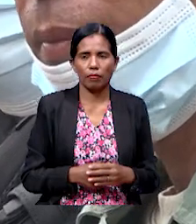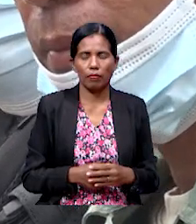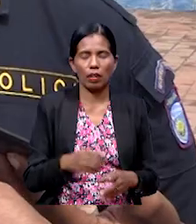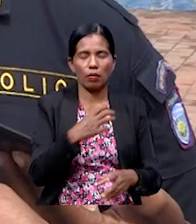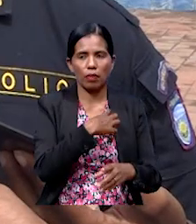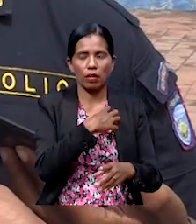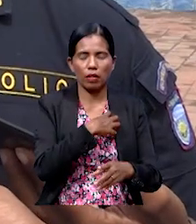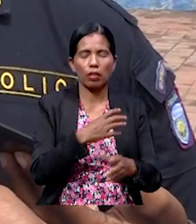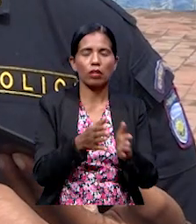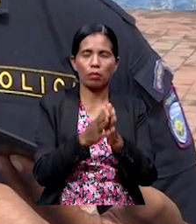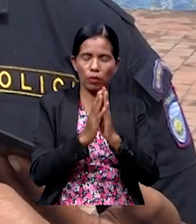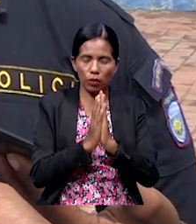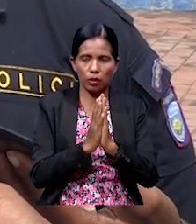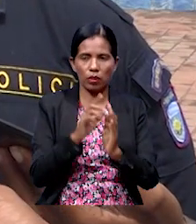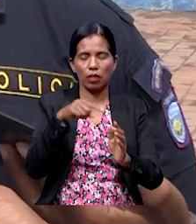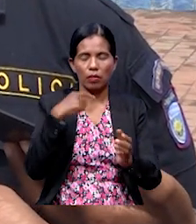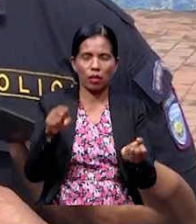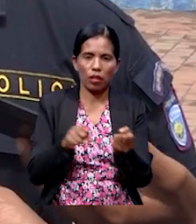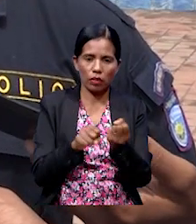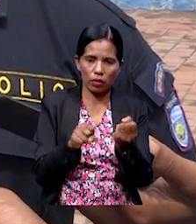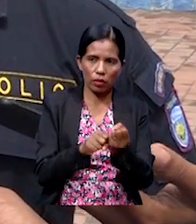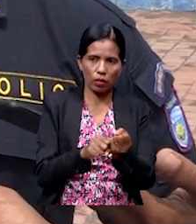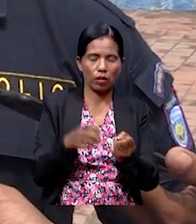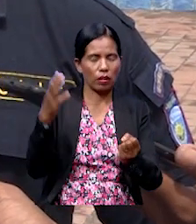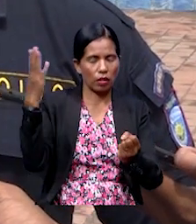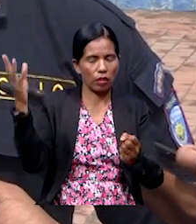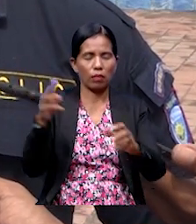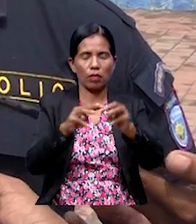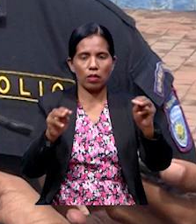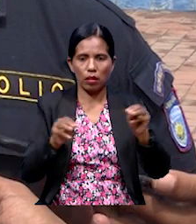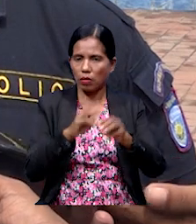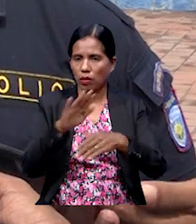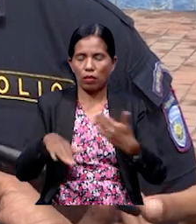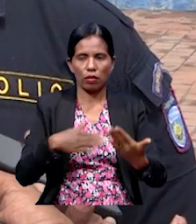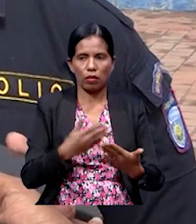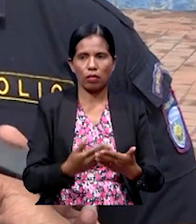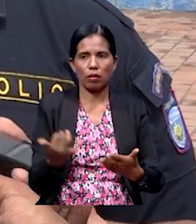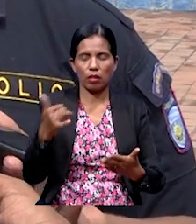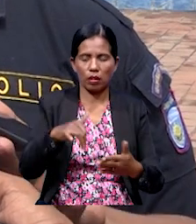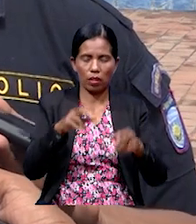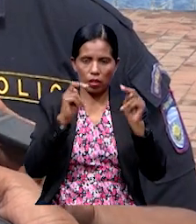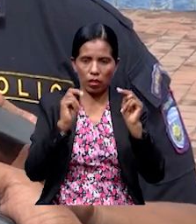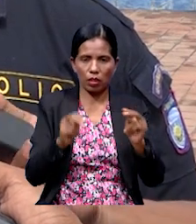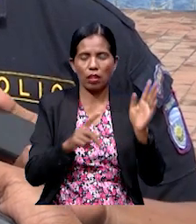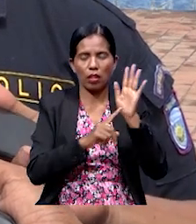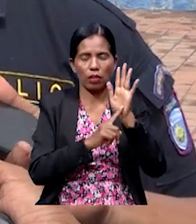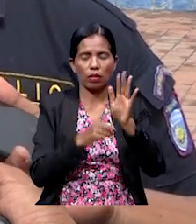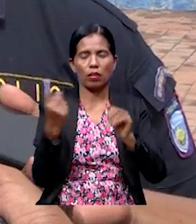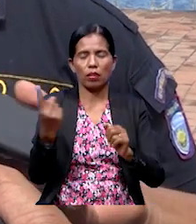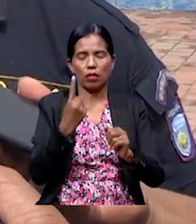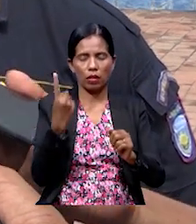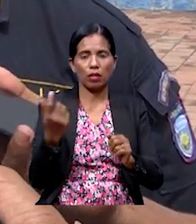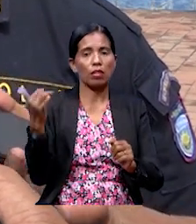dan nebe ba apoyu, tantu sira nebe iya teritori nasional toma. Sira tengke aturu nafatin katak